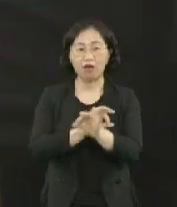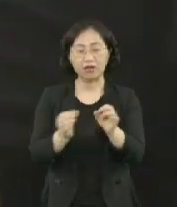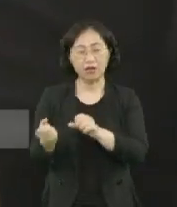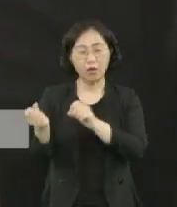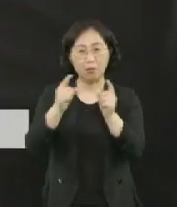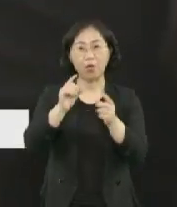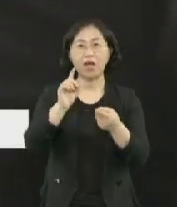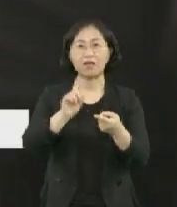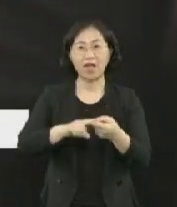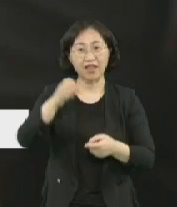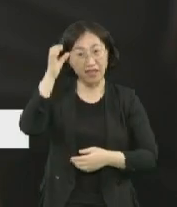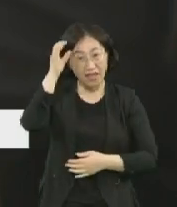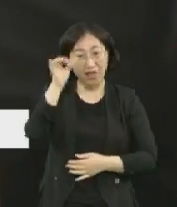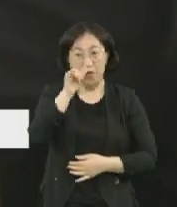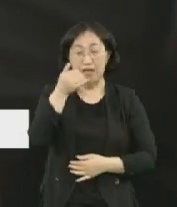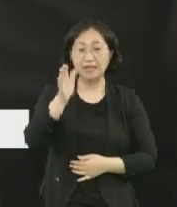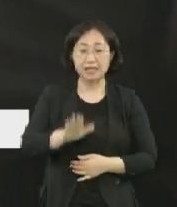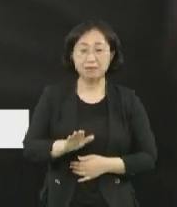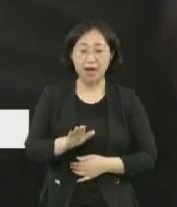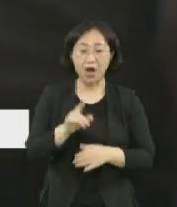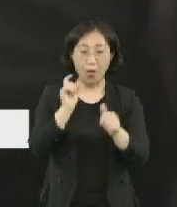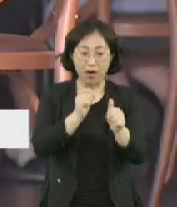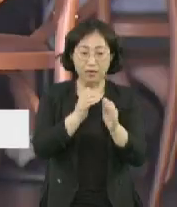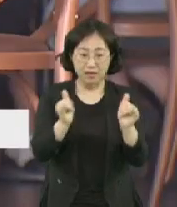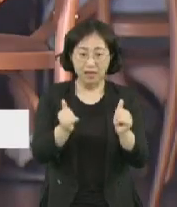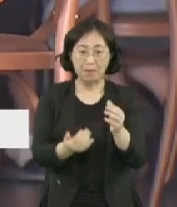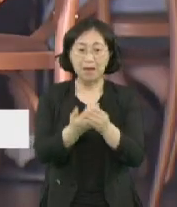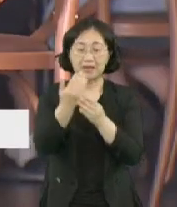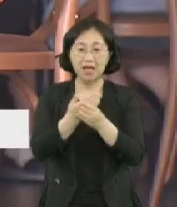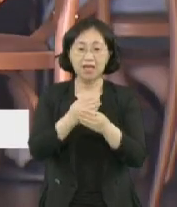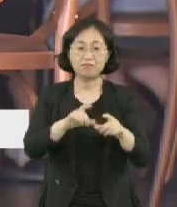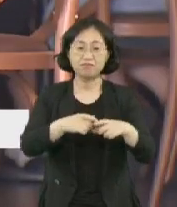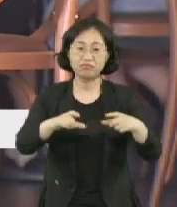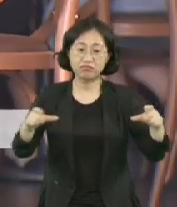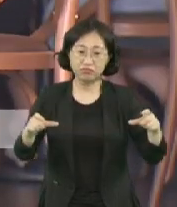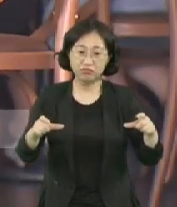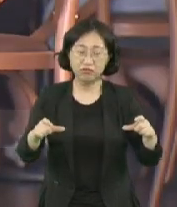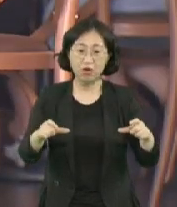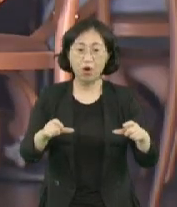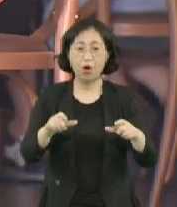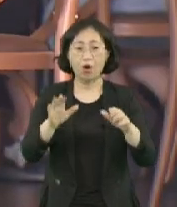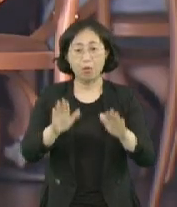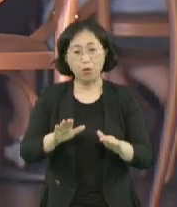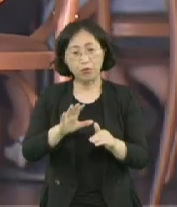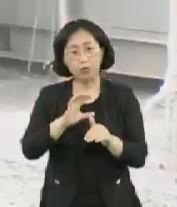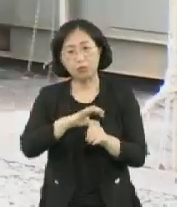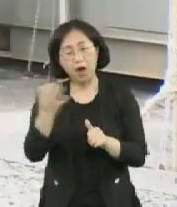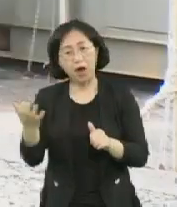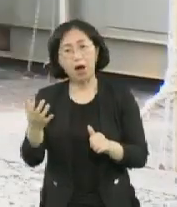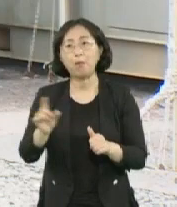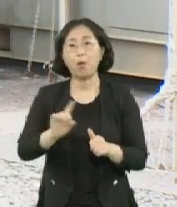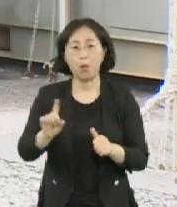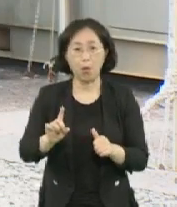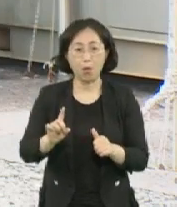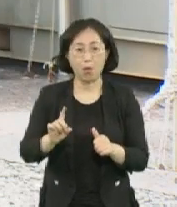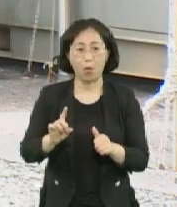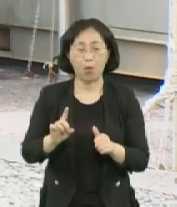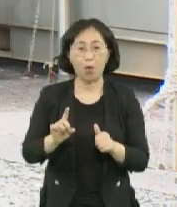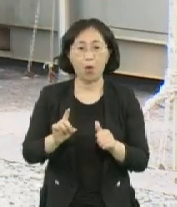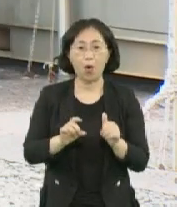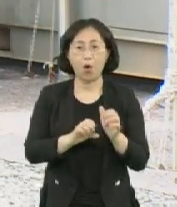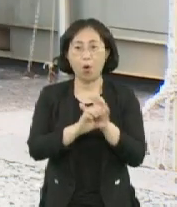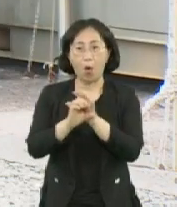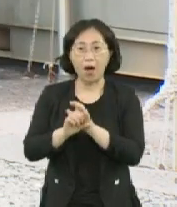대한 기대감을 키우고 있지만 확진자 발생이 여전한 상황에서 이번 완화 조치가 코로나 대유행으로